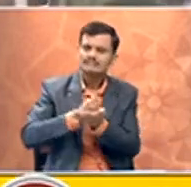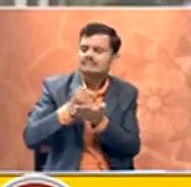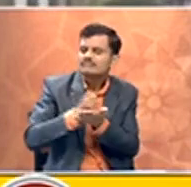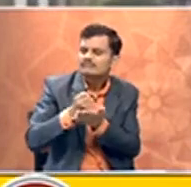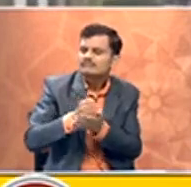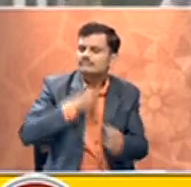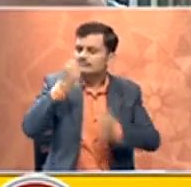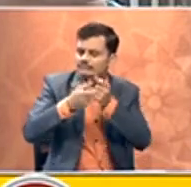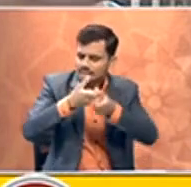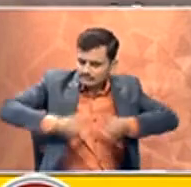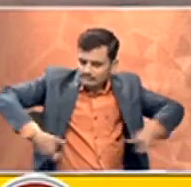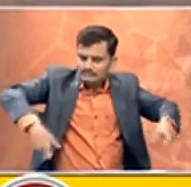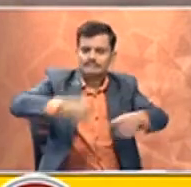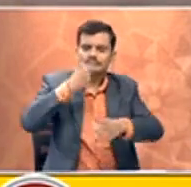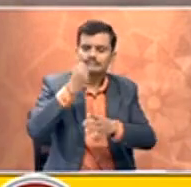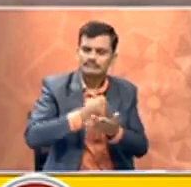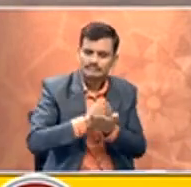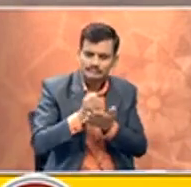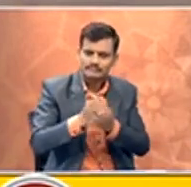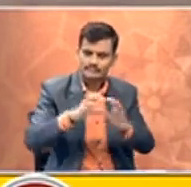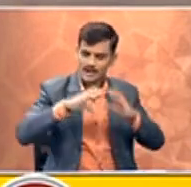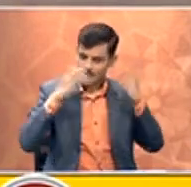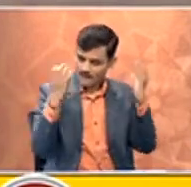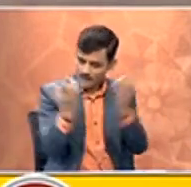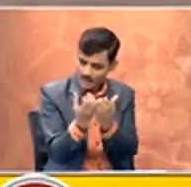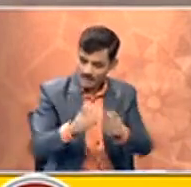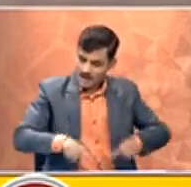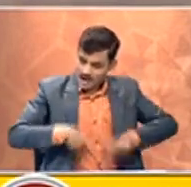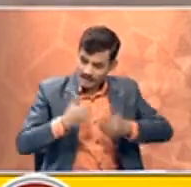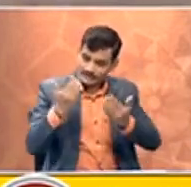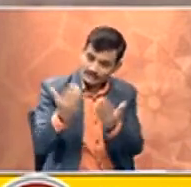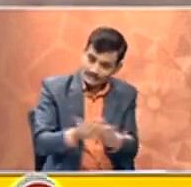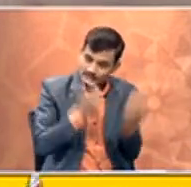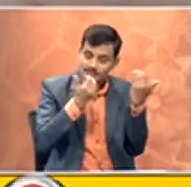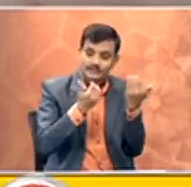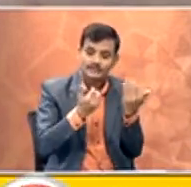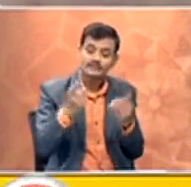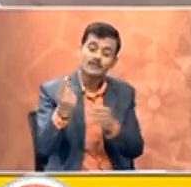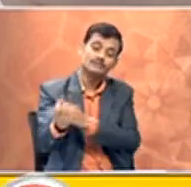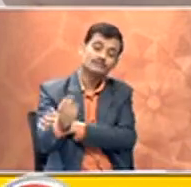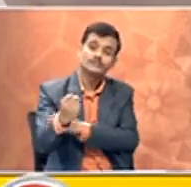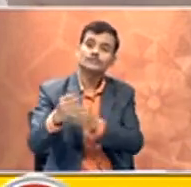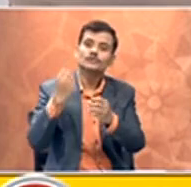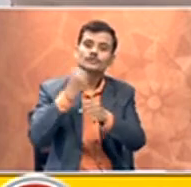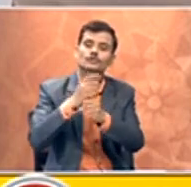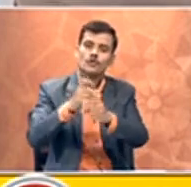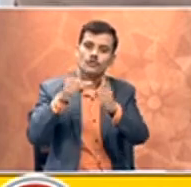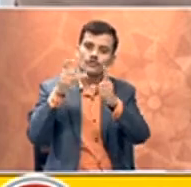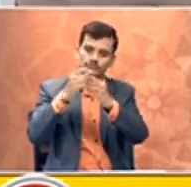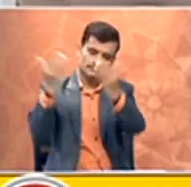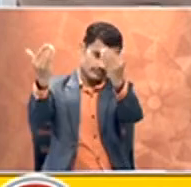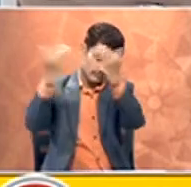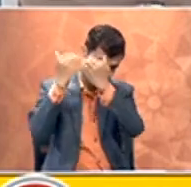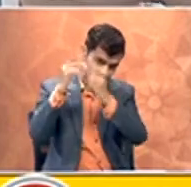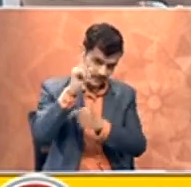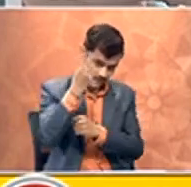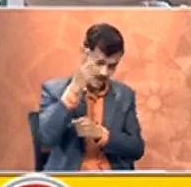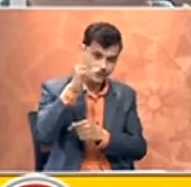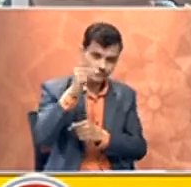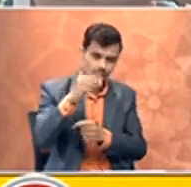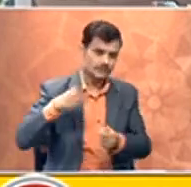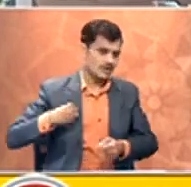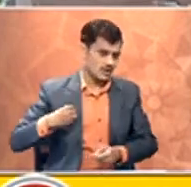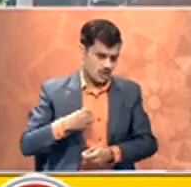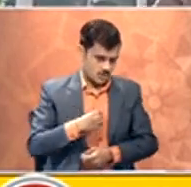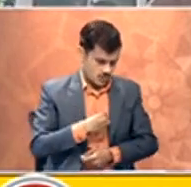एरो चलाने। मेरे को मेरी जिंदगी बचाई है तो सबसे बड़ा हाथ भगवान का, उसके बाद डॉक्टर का, फिर आर्चरी